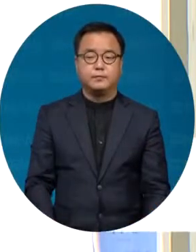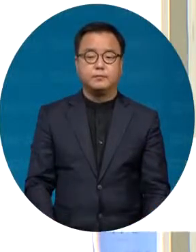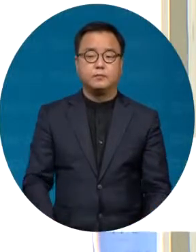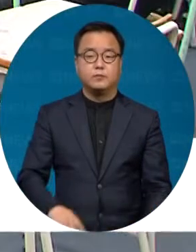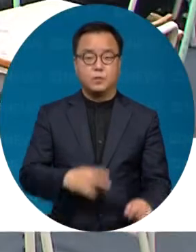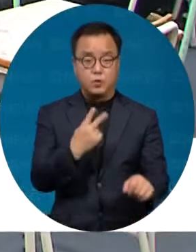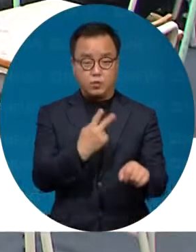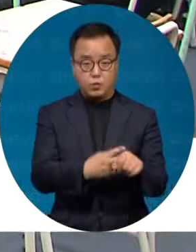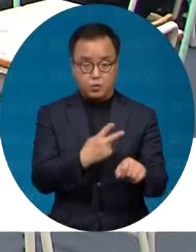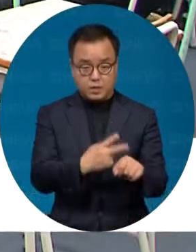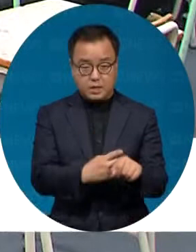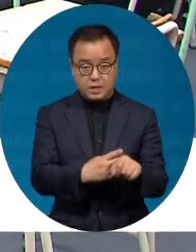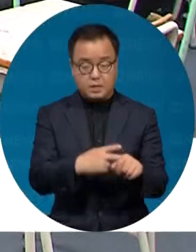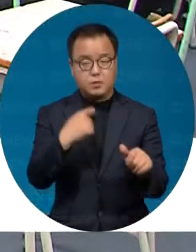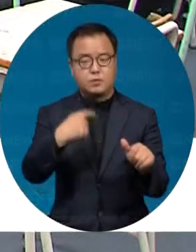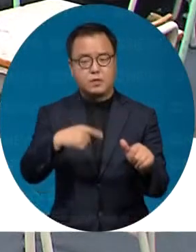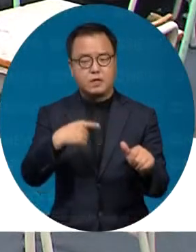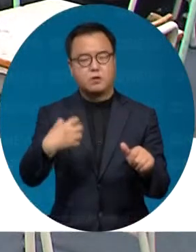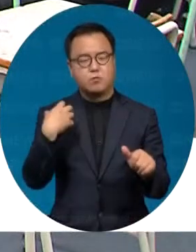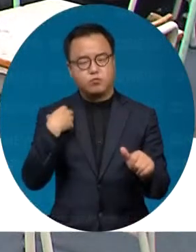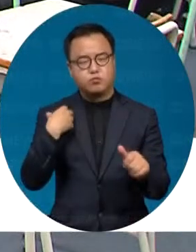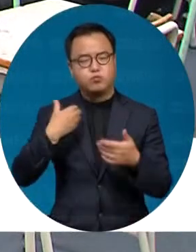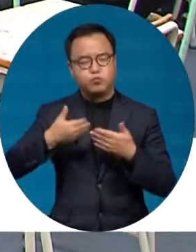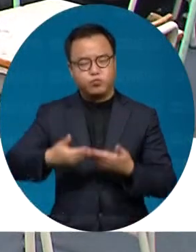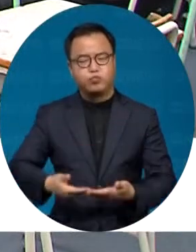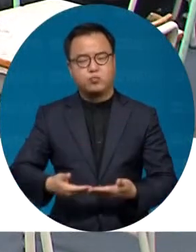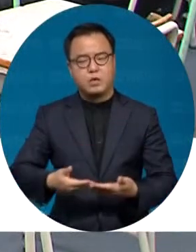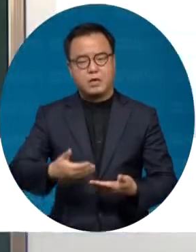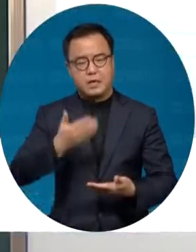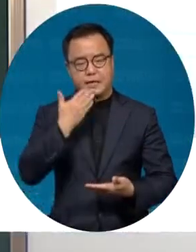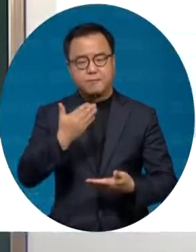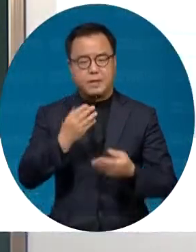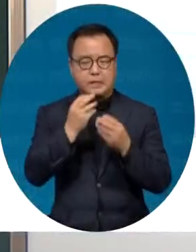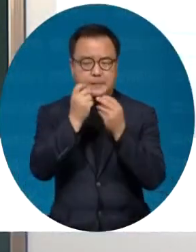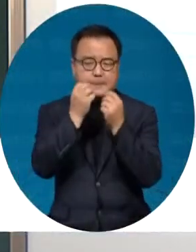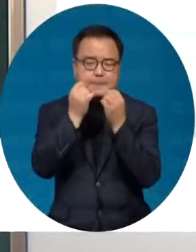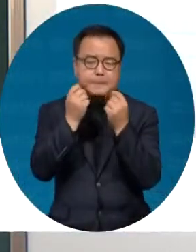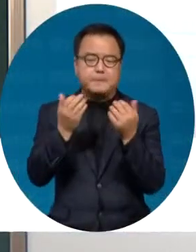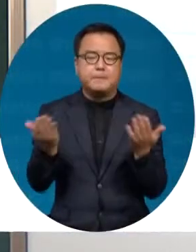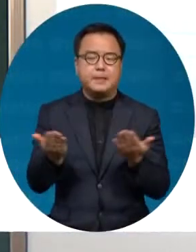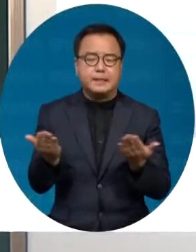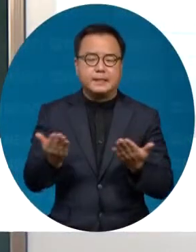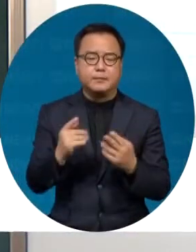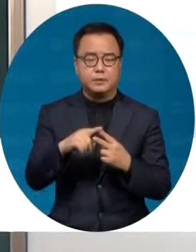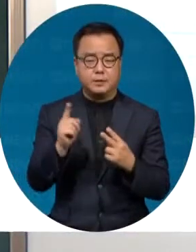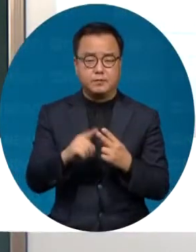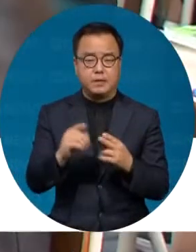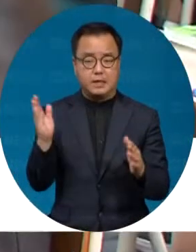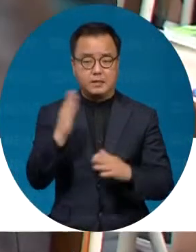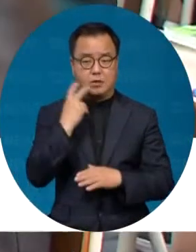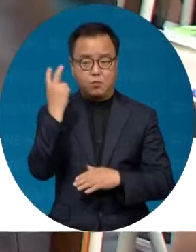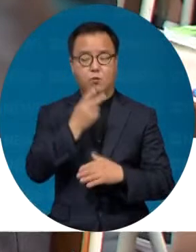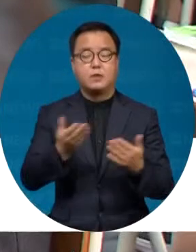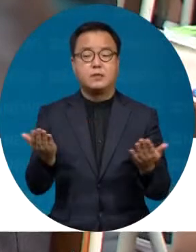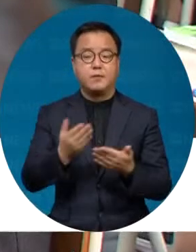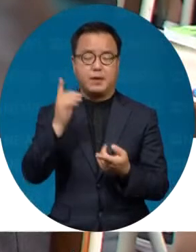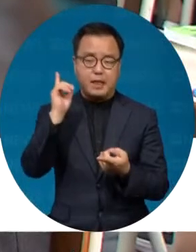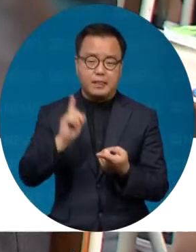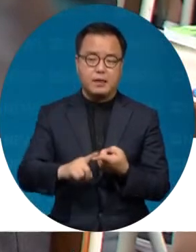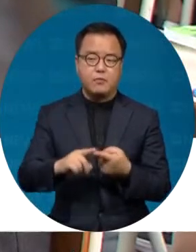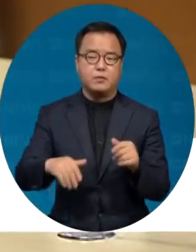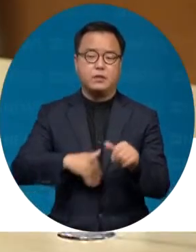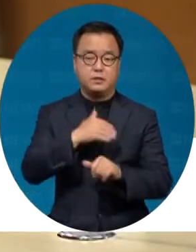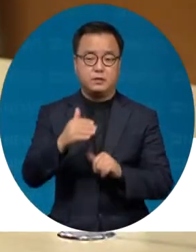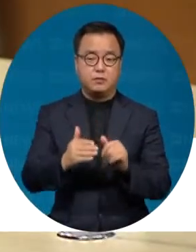교사들의 수업 부담이 높아 질 갈등이 되게 많구요 잡무 라든지 여러가지 학생들 관리 업무가 그대로 된 상태라면 은